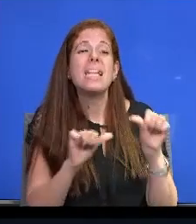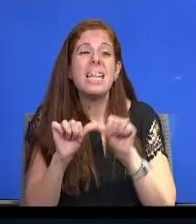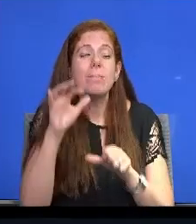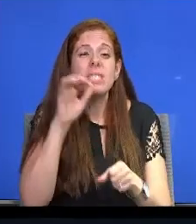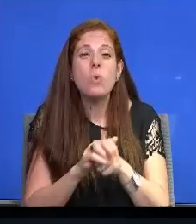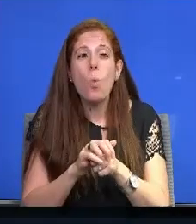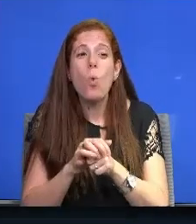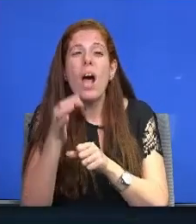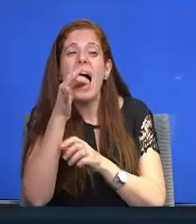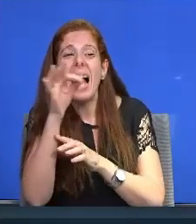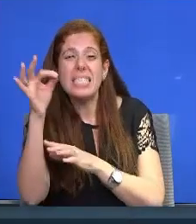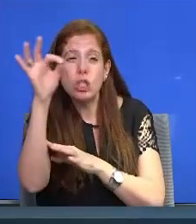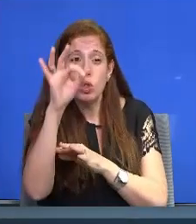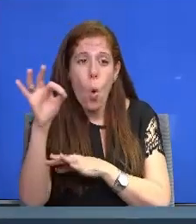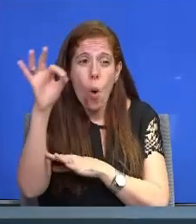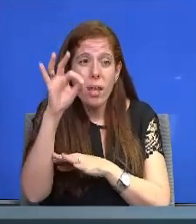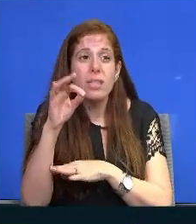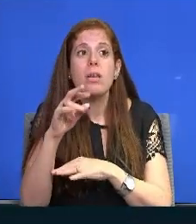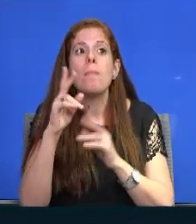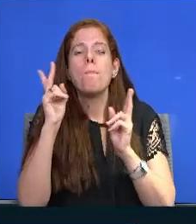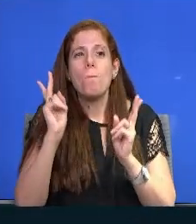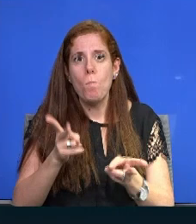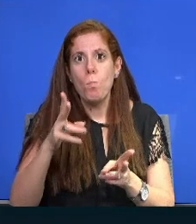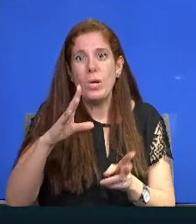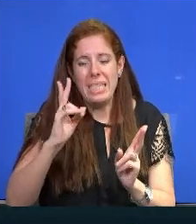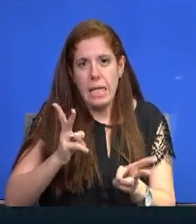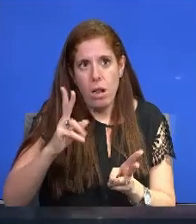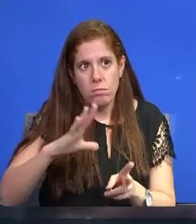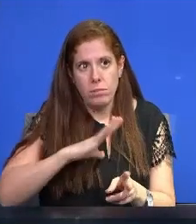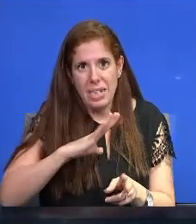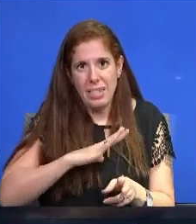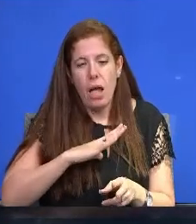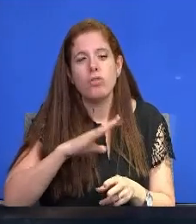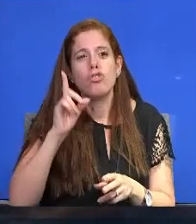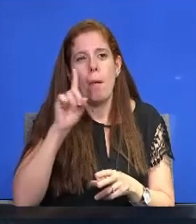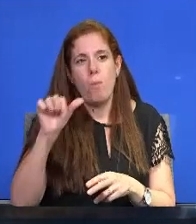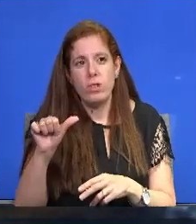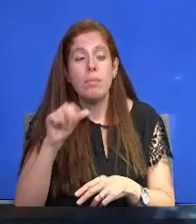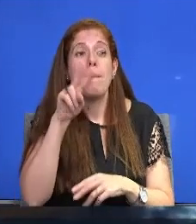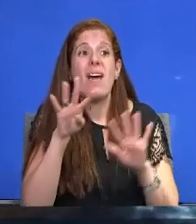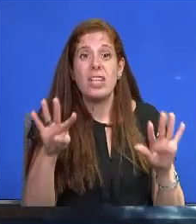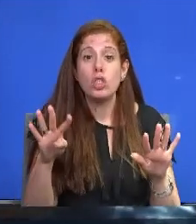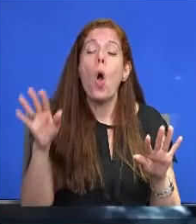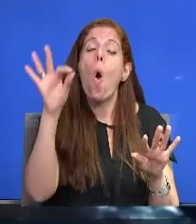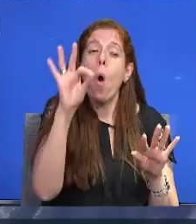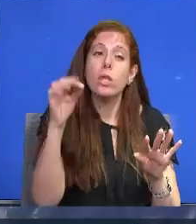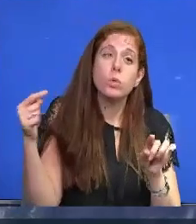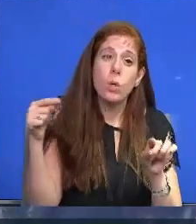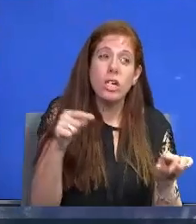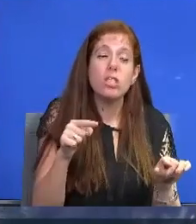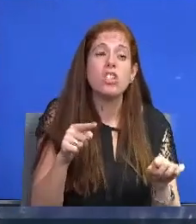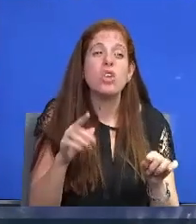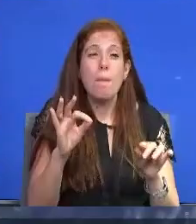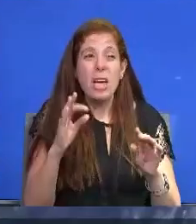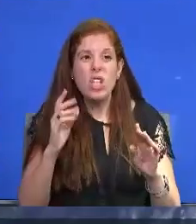potentially hazardous asteroid named Apophis. 2029, another asteroid will come by that'll go right through